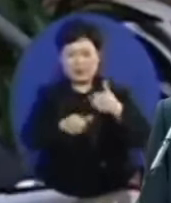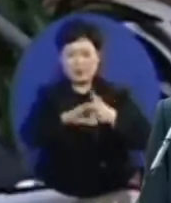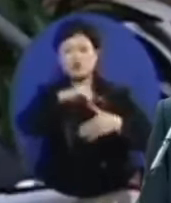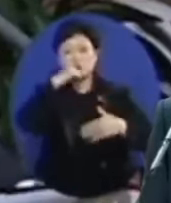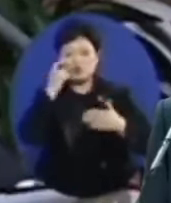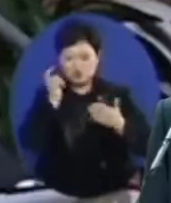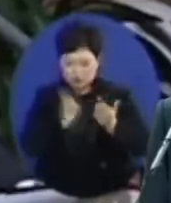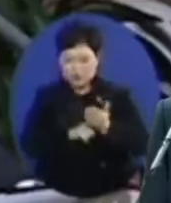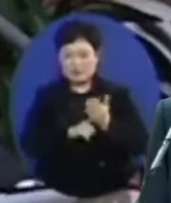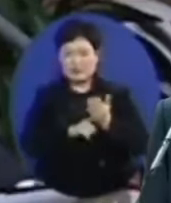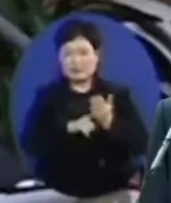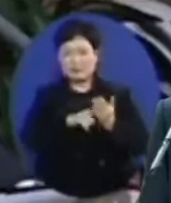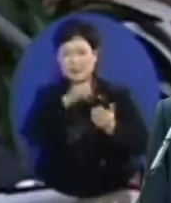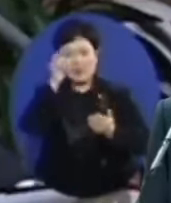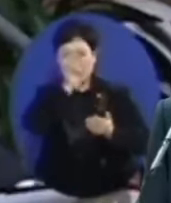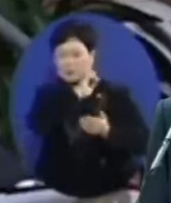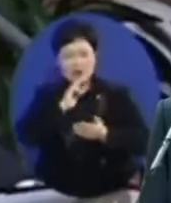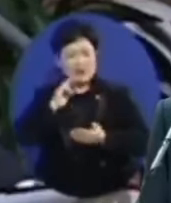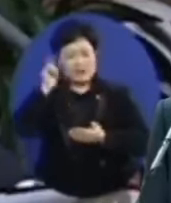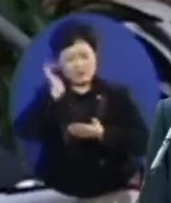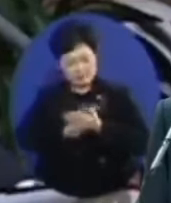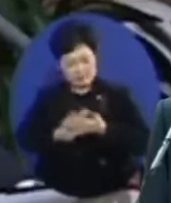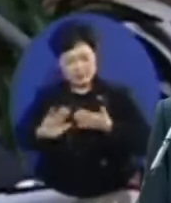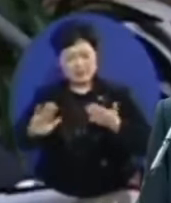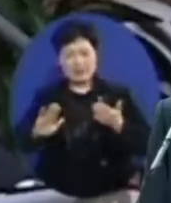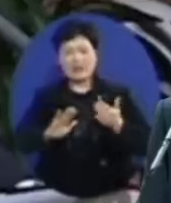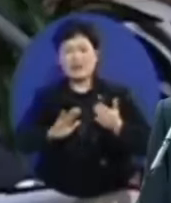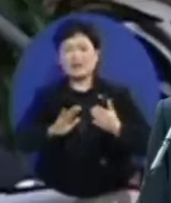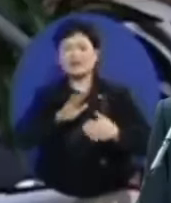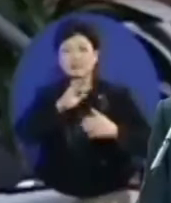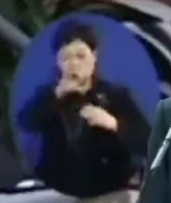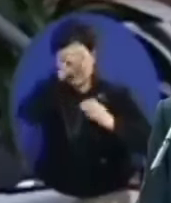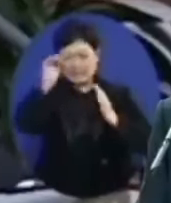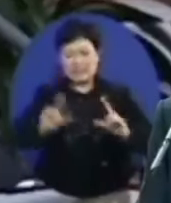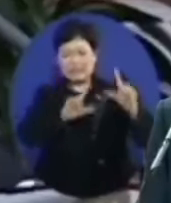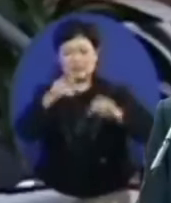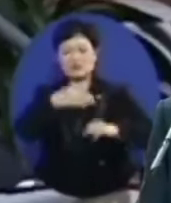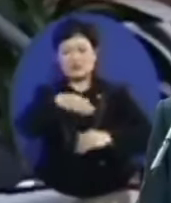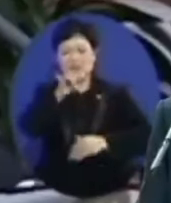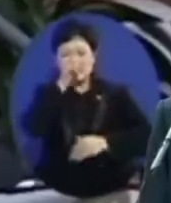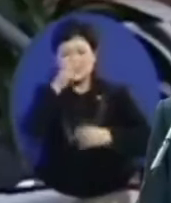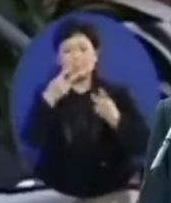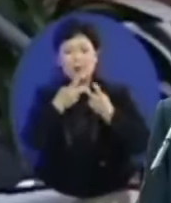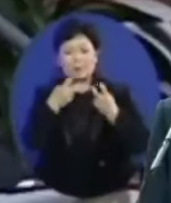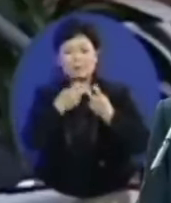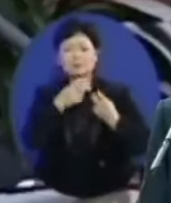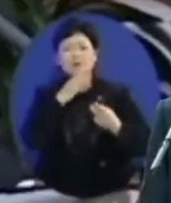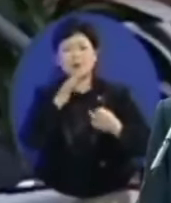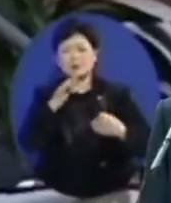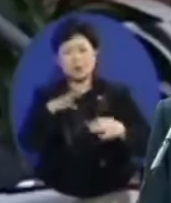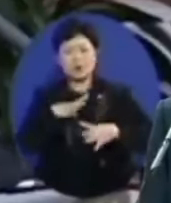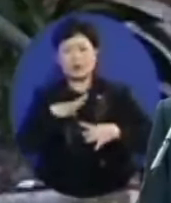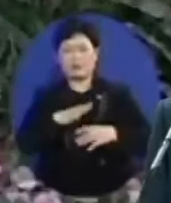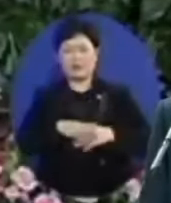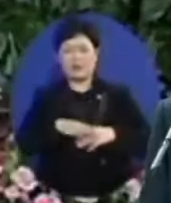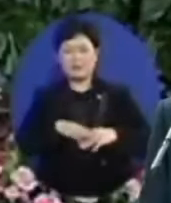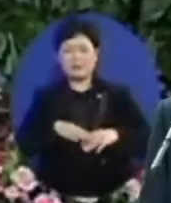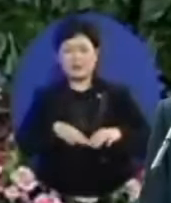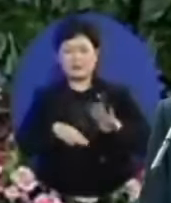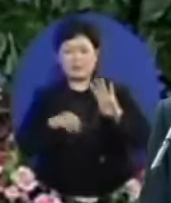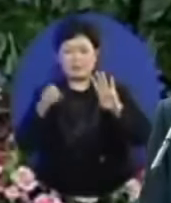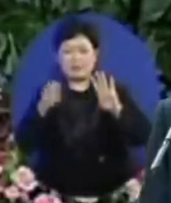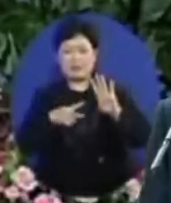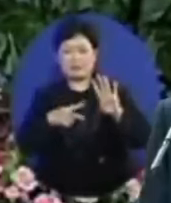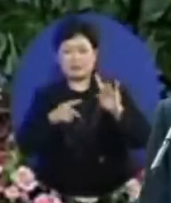인생을 살 수 있다. 이 어려운 세상에 쉽고 편안하게 인생을 살 수 있는 것이 얼마나 놀랍습니까? 빌립보서 2장